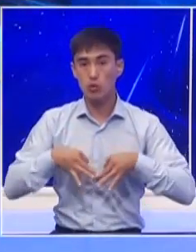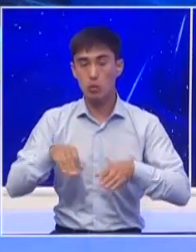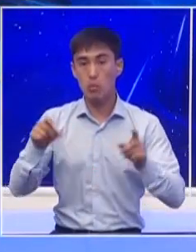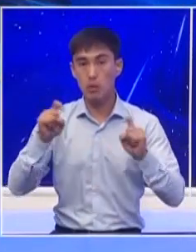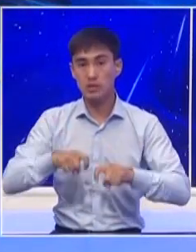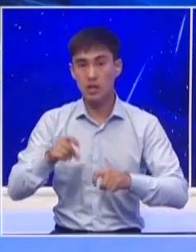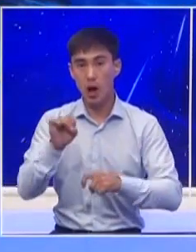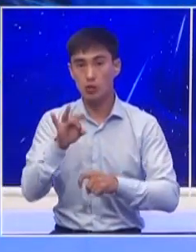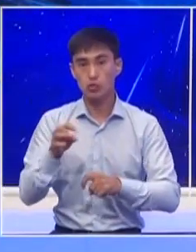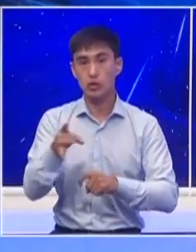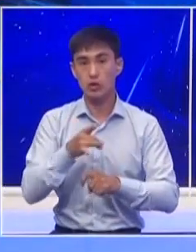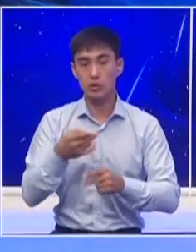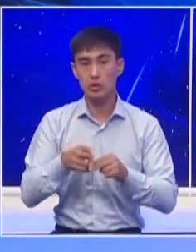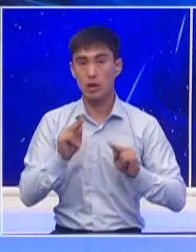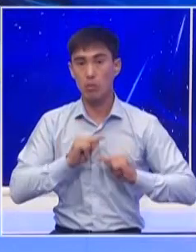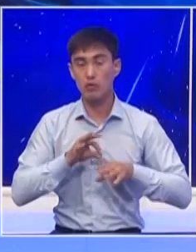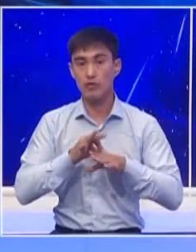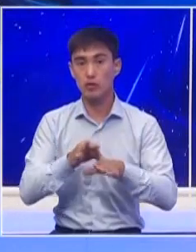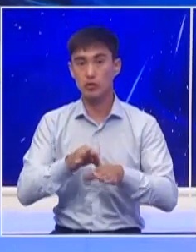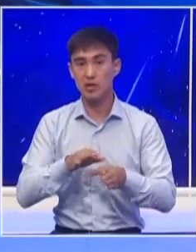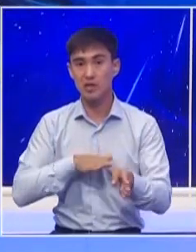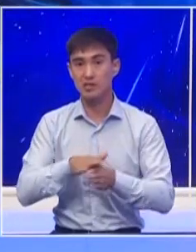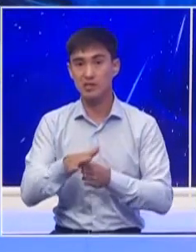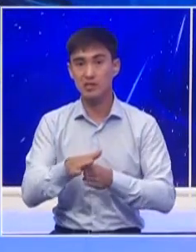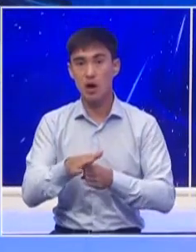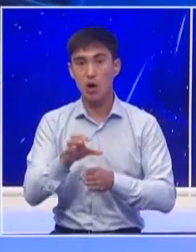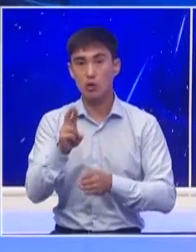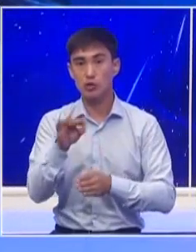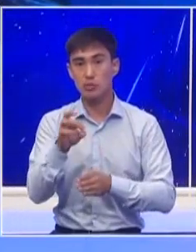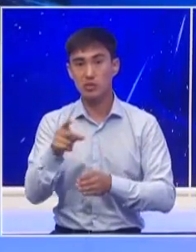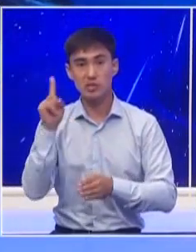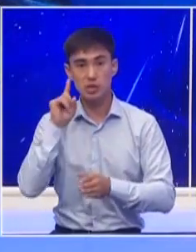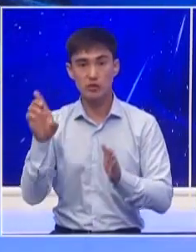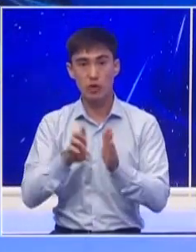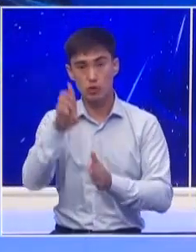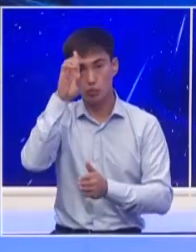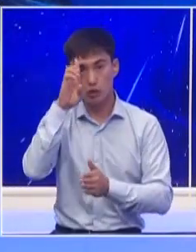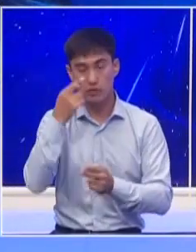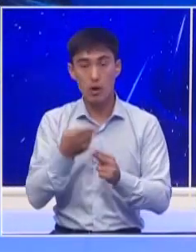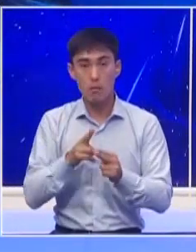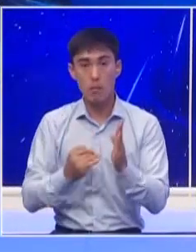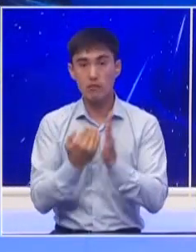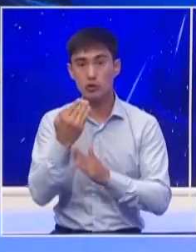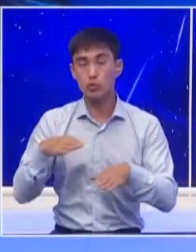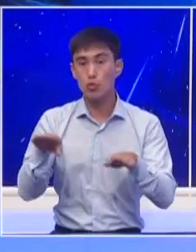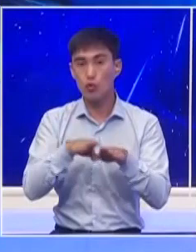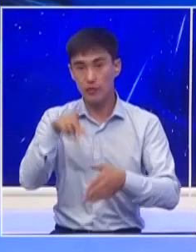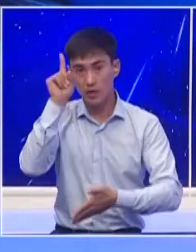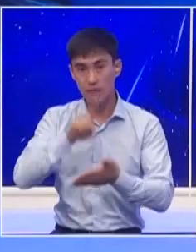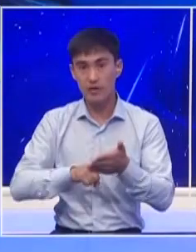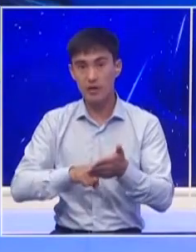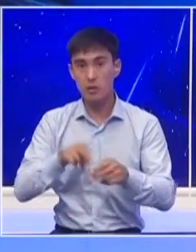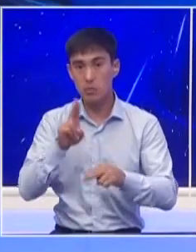посетили Аксусский район. Данная работа ведется в рамках реализации концепции слышащего государства и повышения уровня доверия